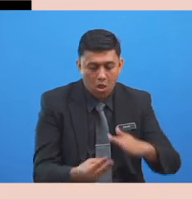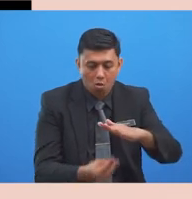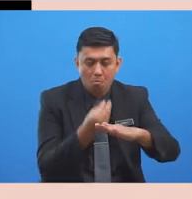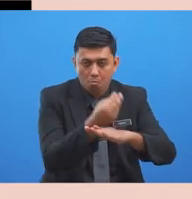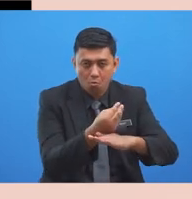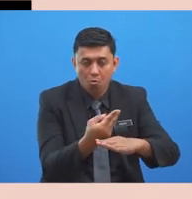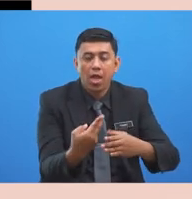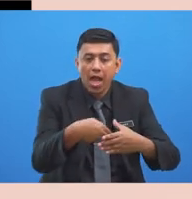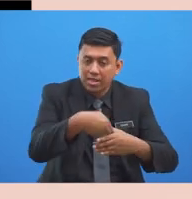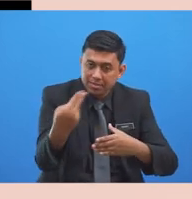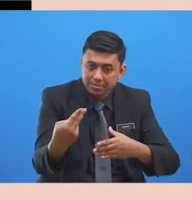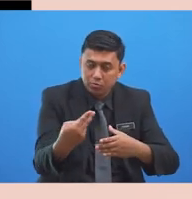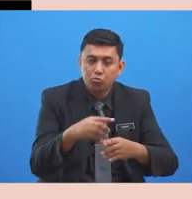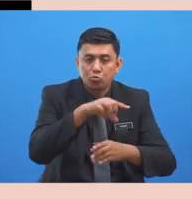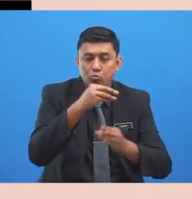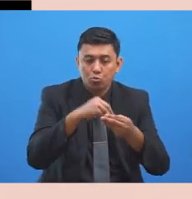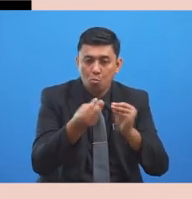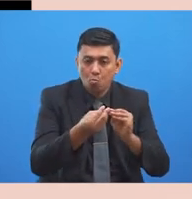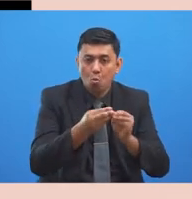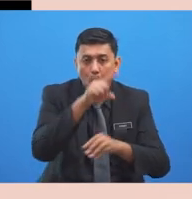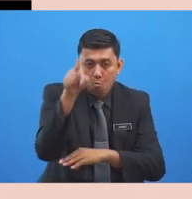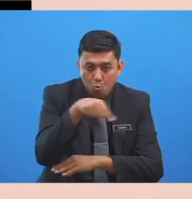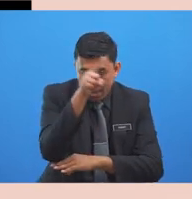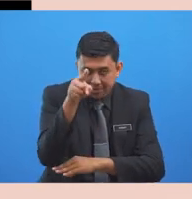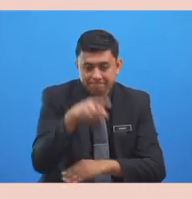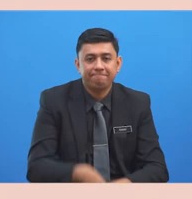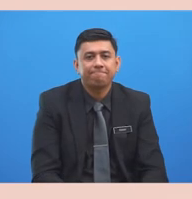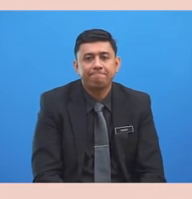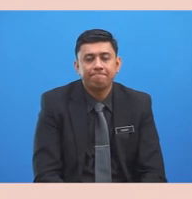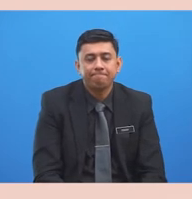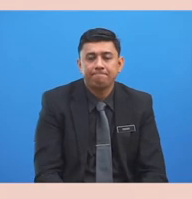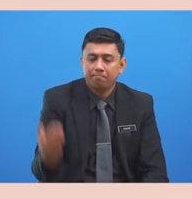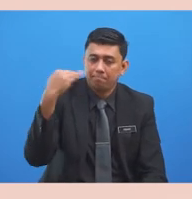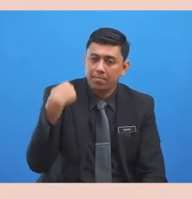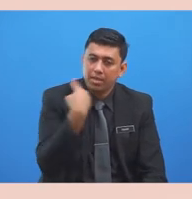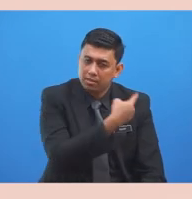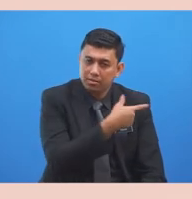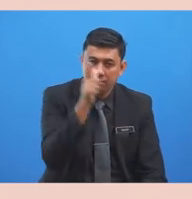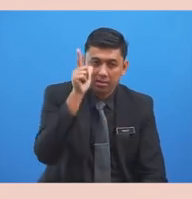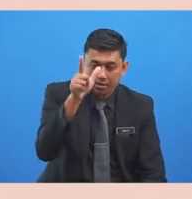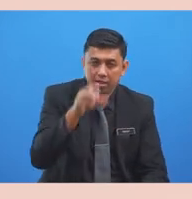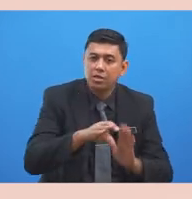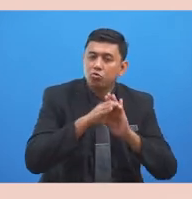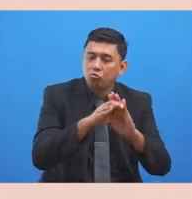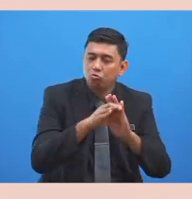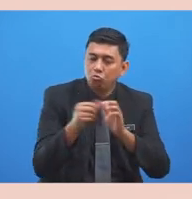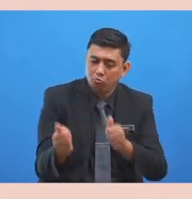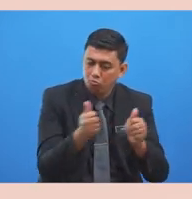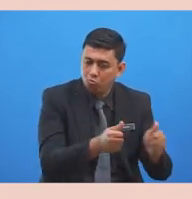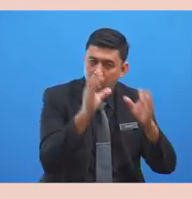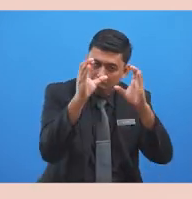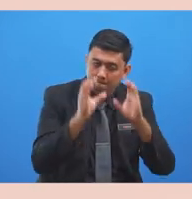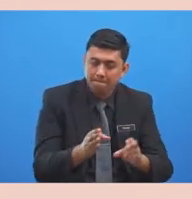adalah nombor bulat. Sekarang, mari kita lihat contoh atau cara